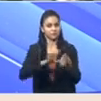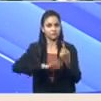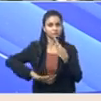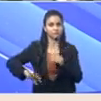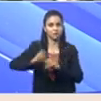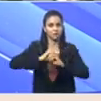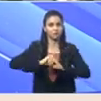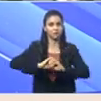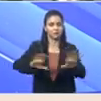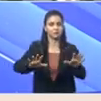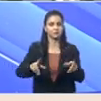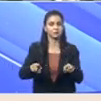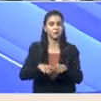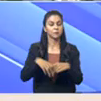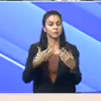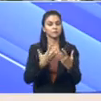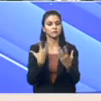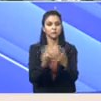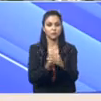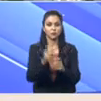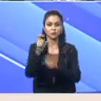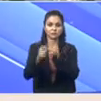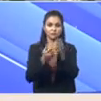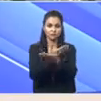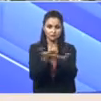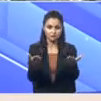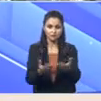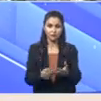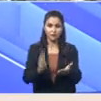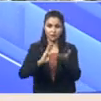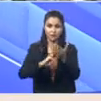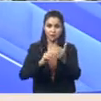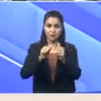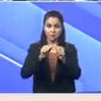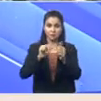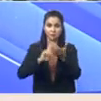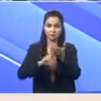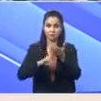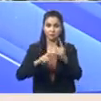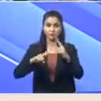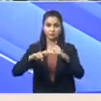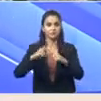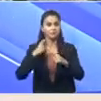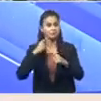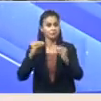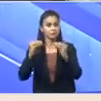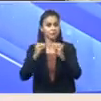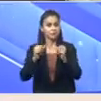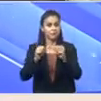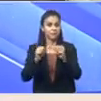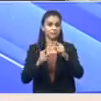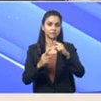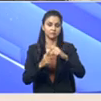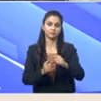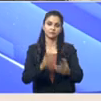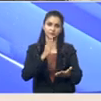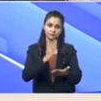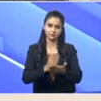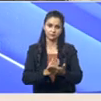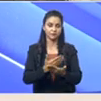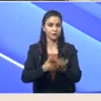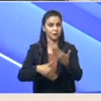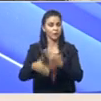फैलाइए। मेरे प्यारे देशवासियों, मन की बात में इस बार इतना ही।